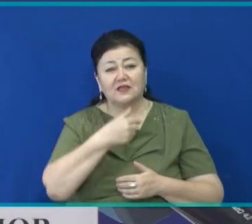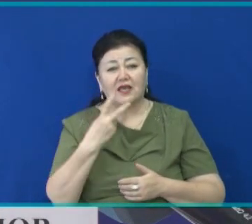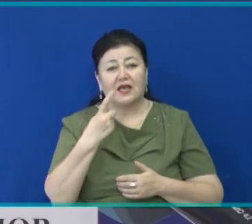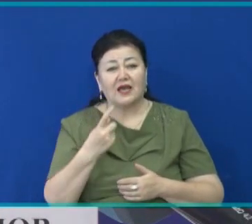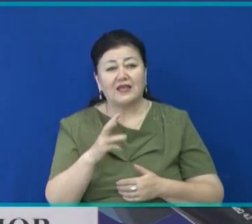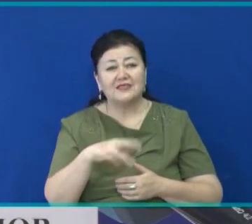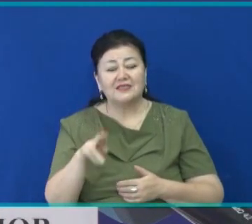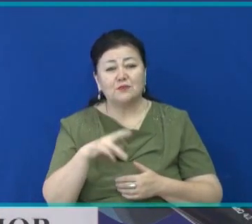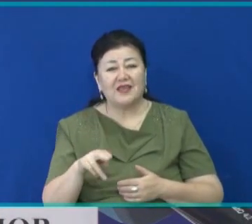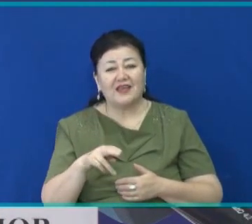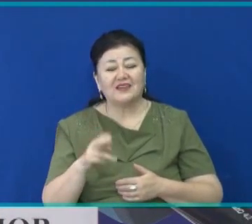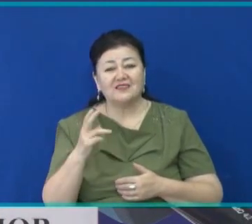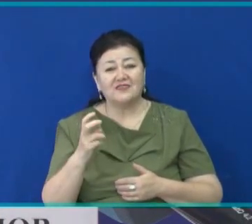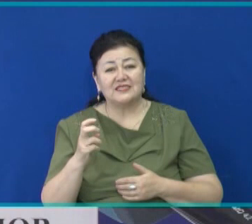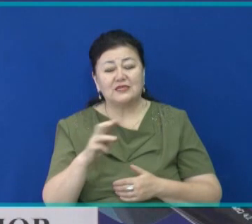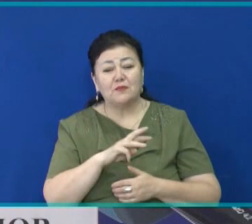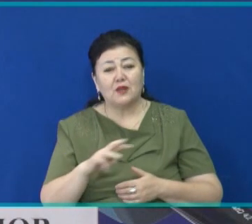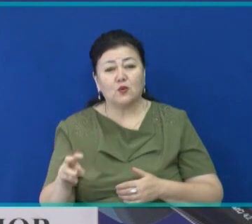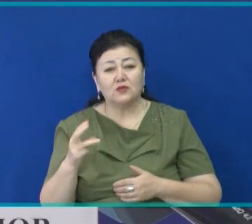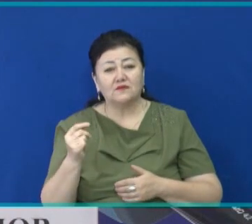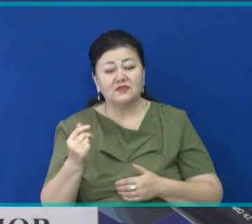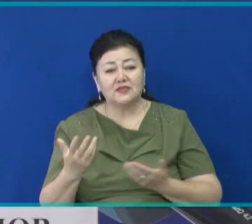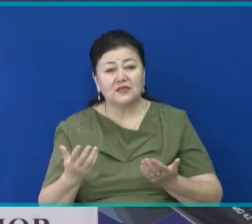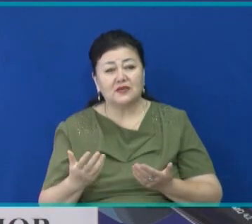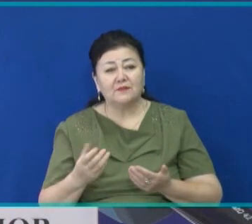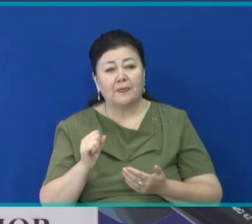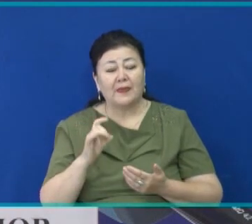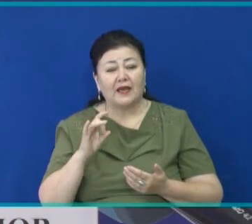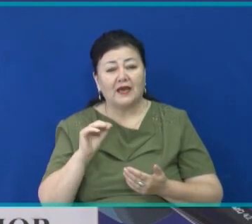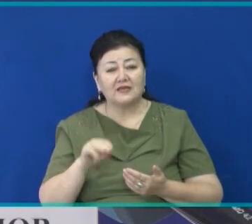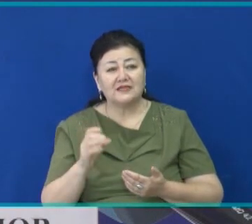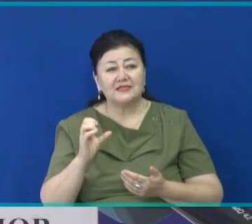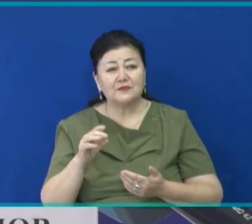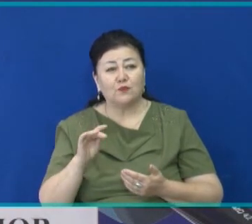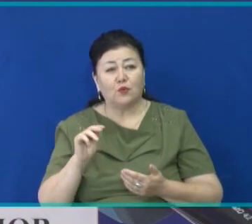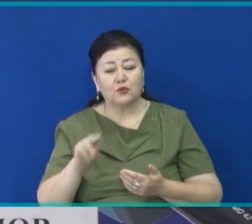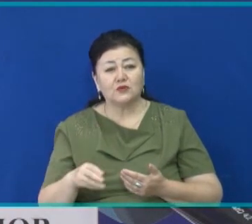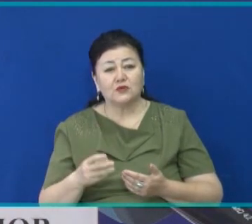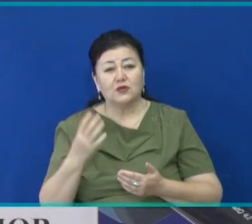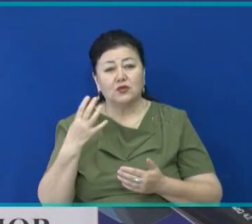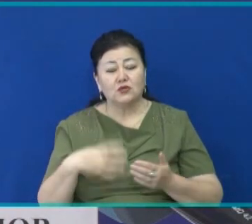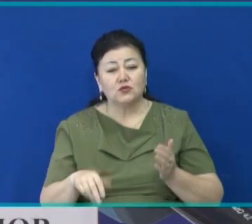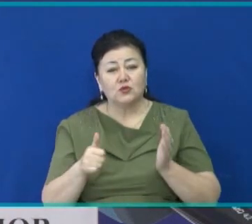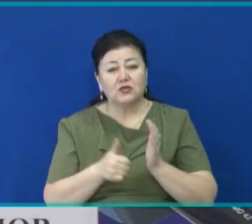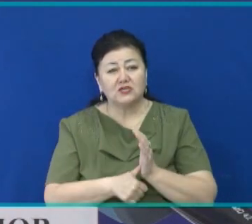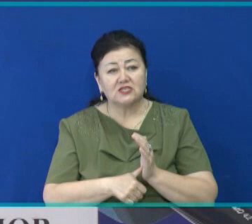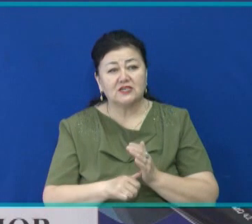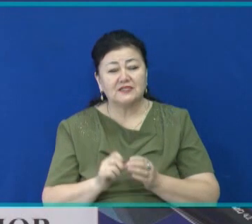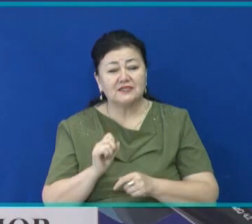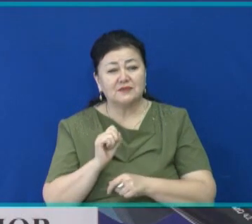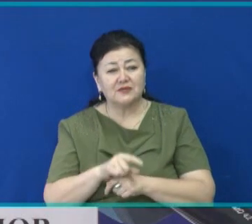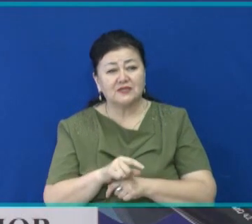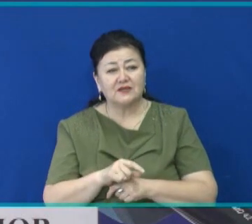миллиард 200 миллионов тенге. На данный момент по программе «Артспорт» 46 поставщиков в 16 видах